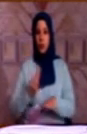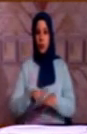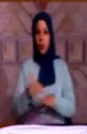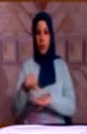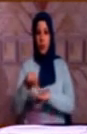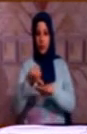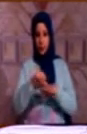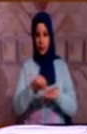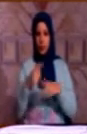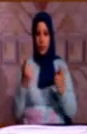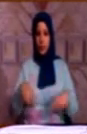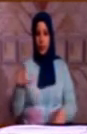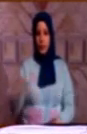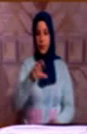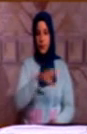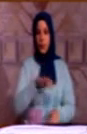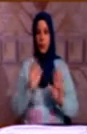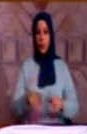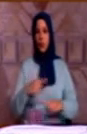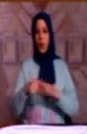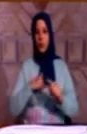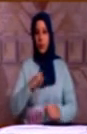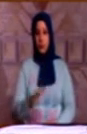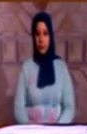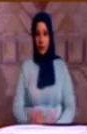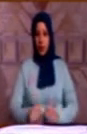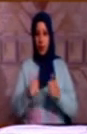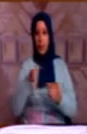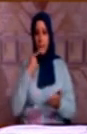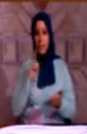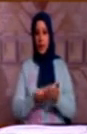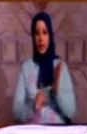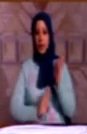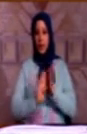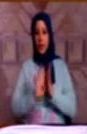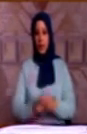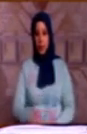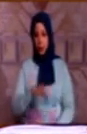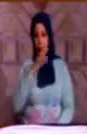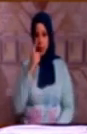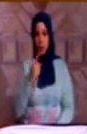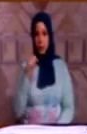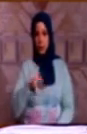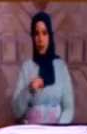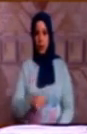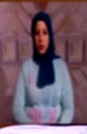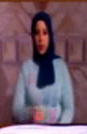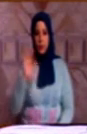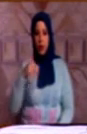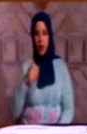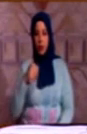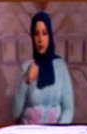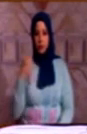في خطوه جاده في هذه القمه والنهارده كان يعني عوده